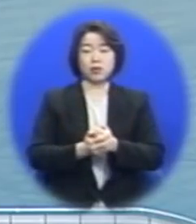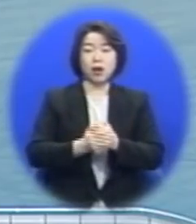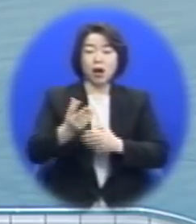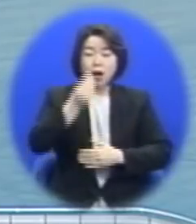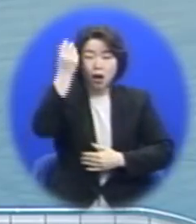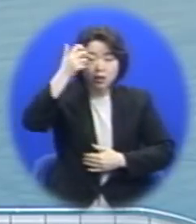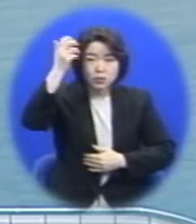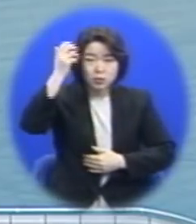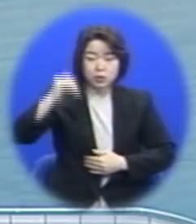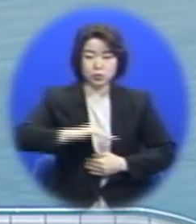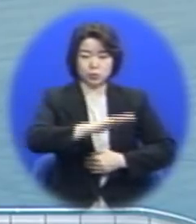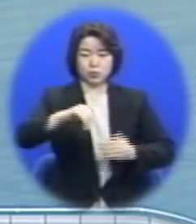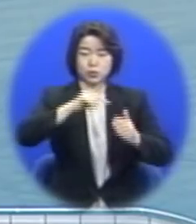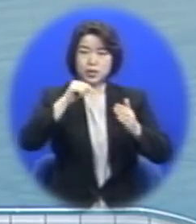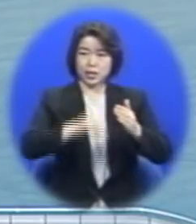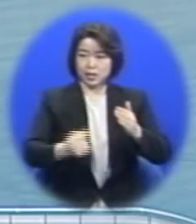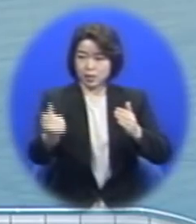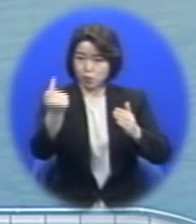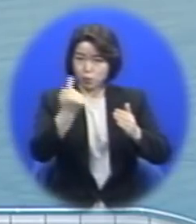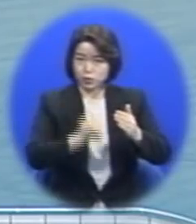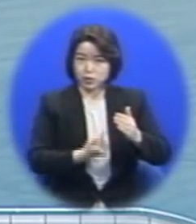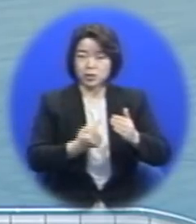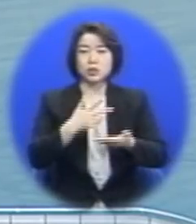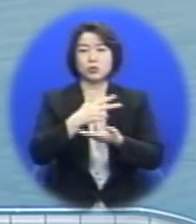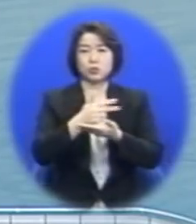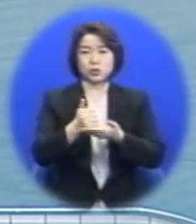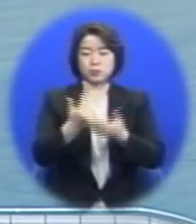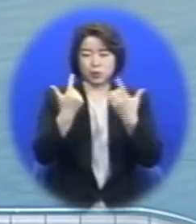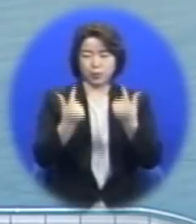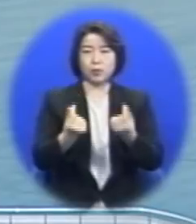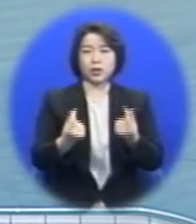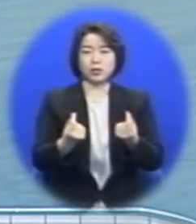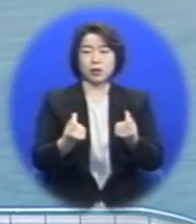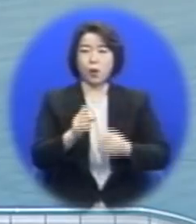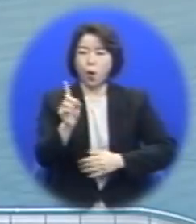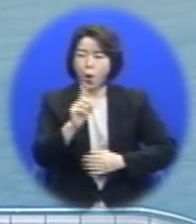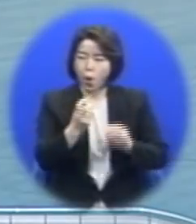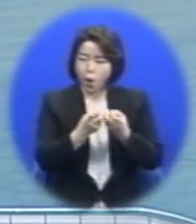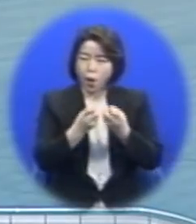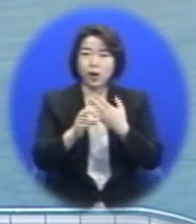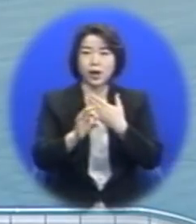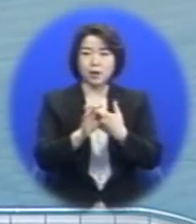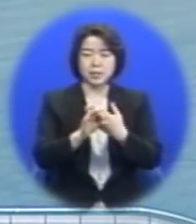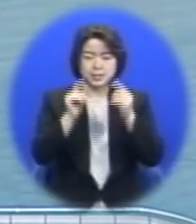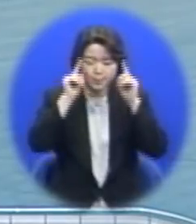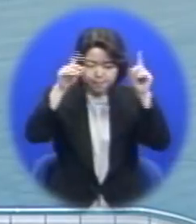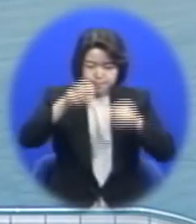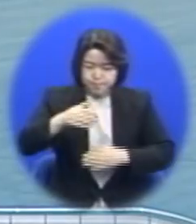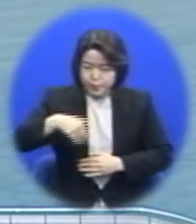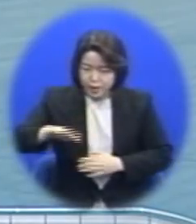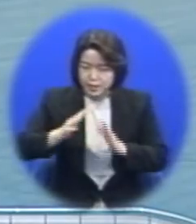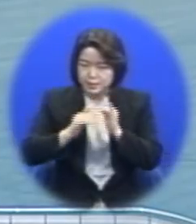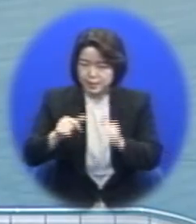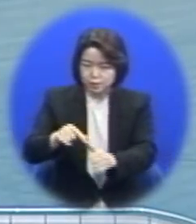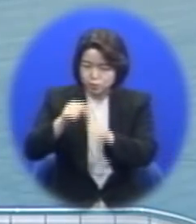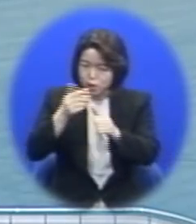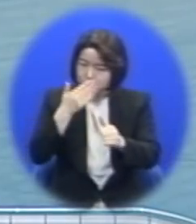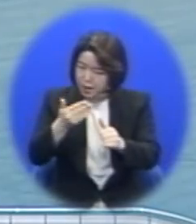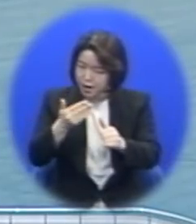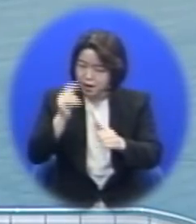성령으로 우리 안에 오신 주님도 똑같습니다. 어떻게 하면 지옥에 갈 자를 구원할 것인가?